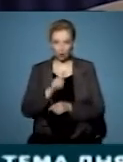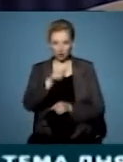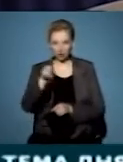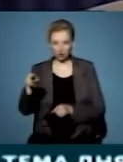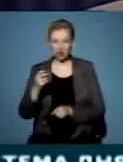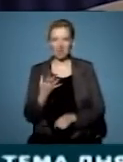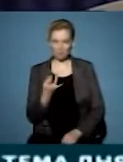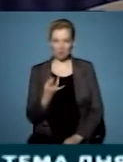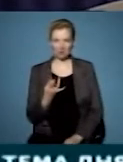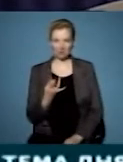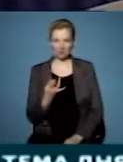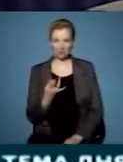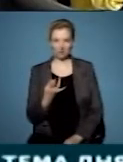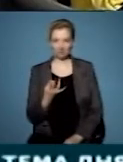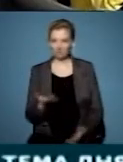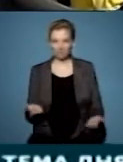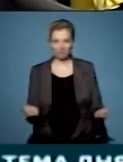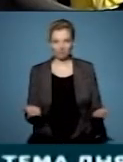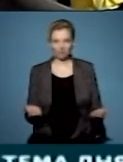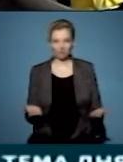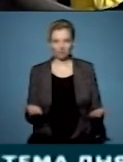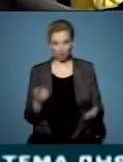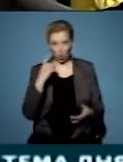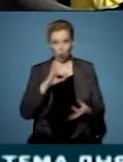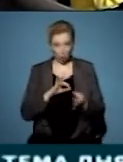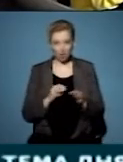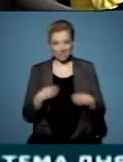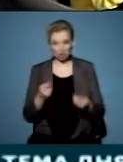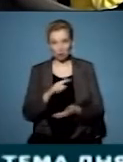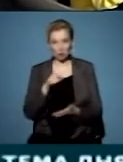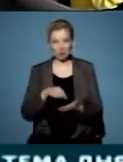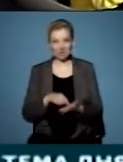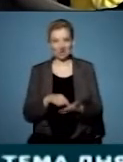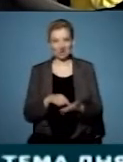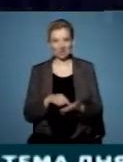перевізники на 5 гривень? Ну, от логічно задаю запитання.